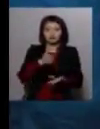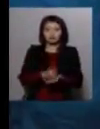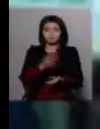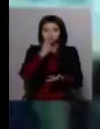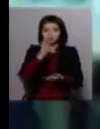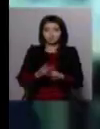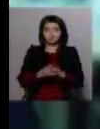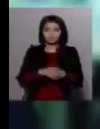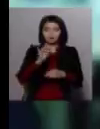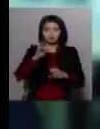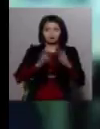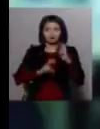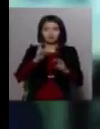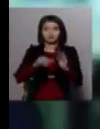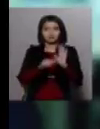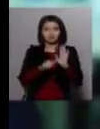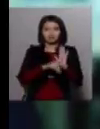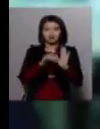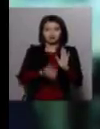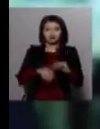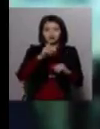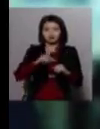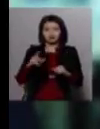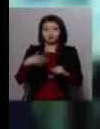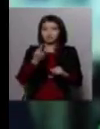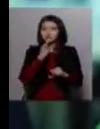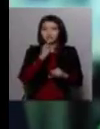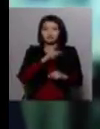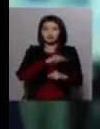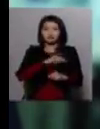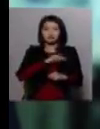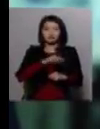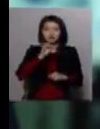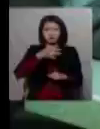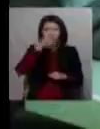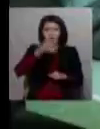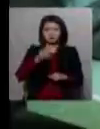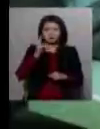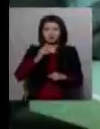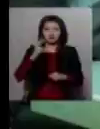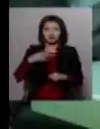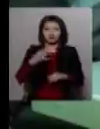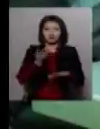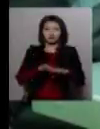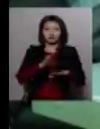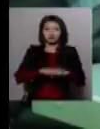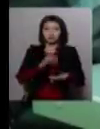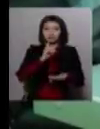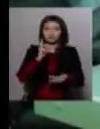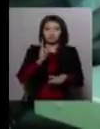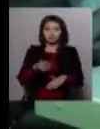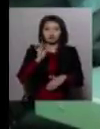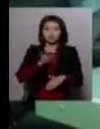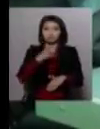болады. Зауытта 6000-нан астам адам еңбек етеді. Башнефть компаниясының басшылығы кадр мәселесінде еш қиындық жоғын алға тартты. Егер Ресейдің